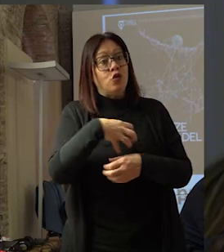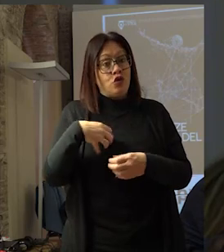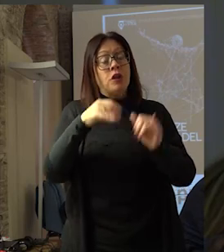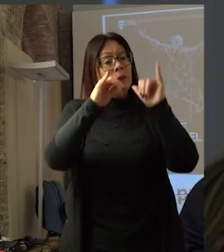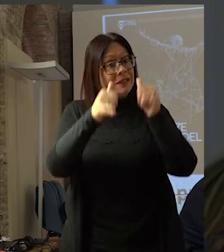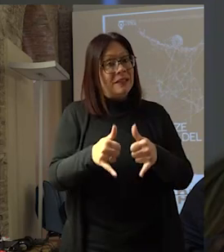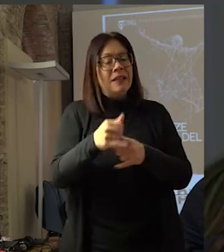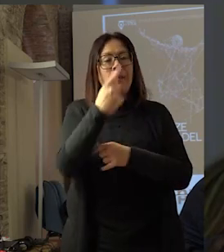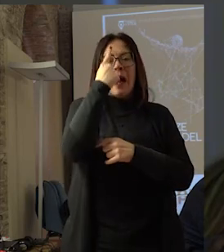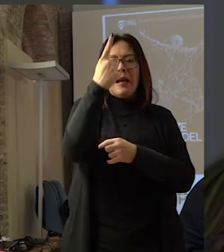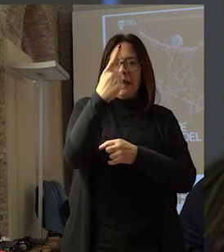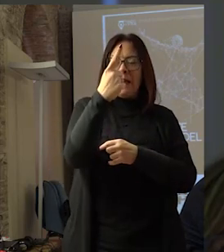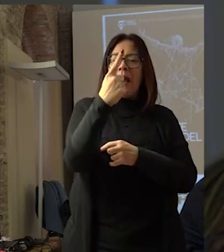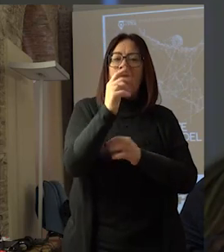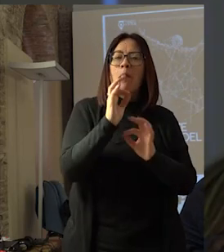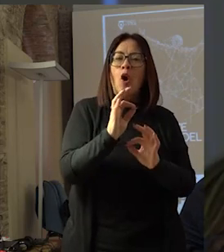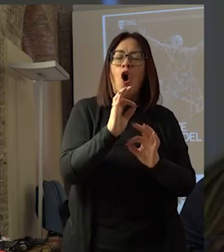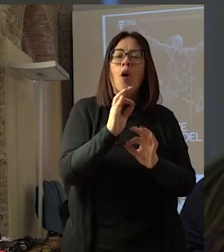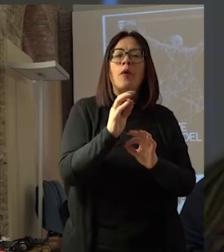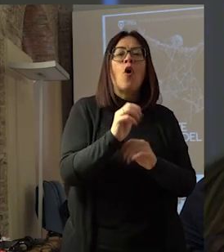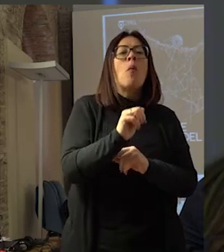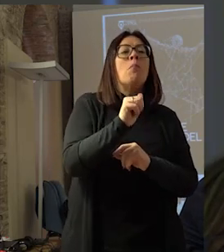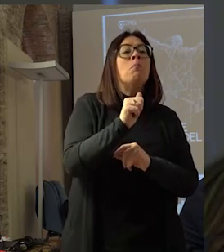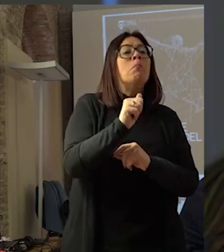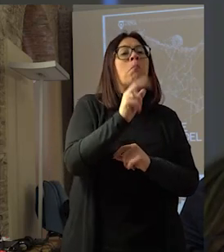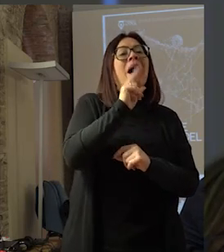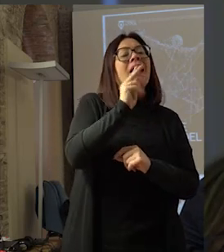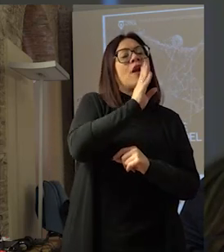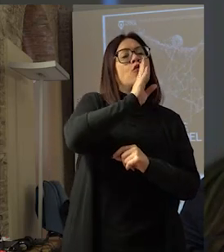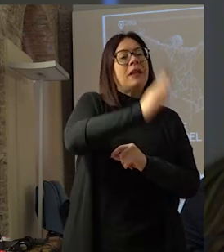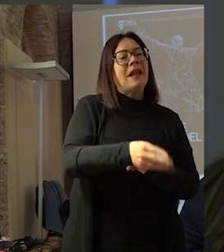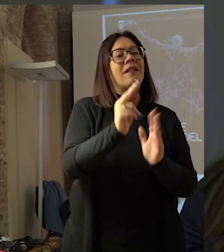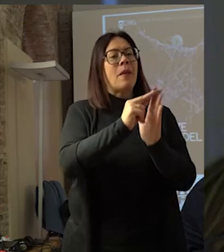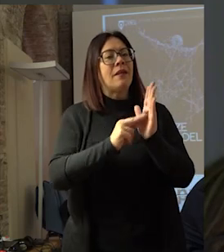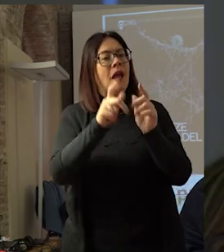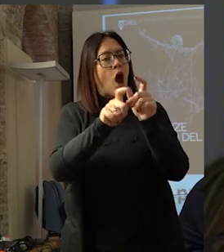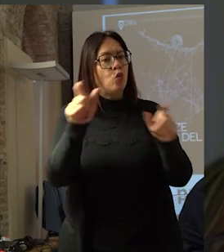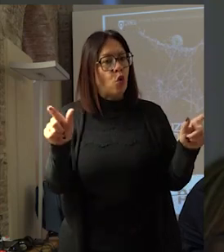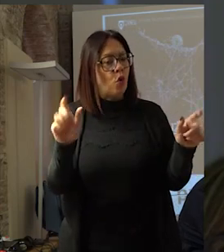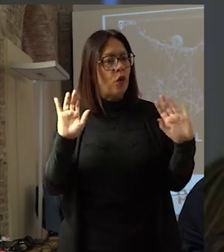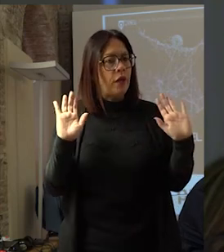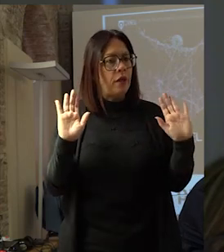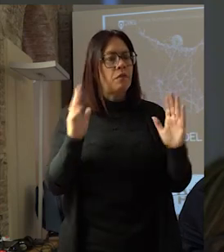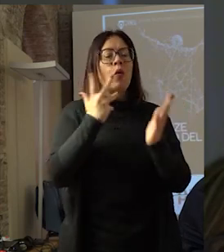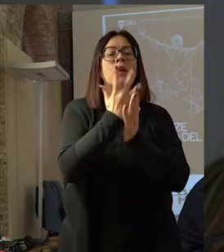l'idea è quella di far parlare in prima persona gli autori e le autrici, quindi